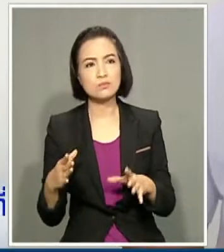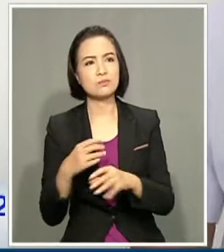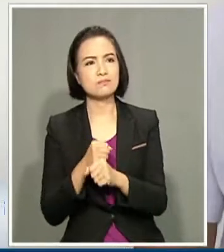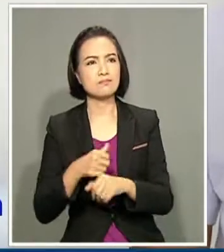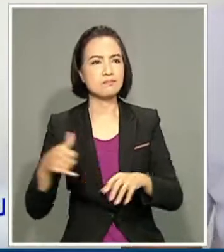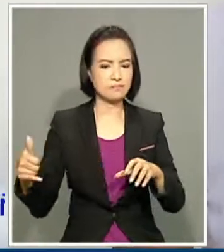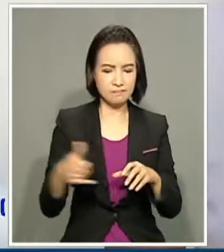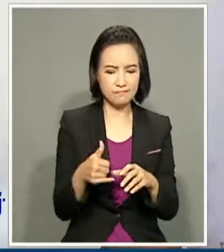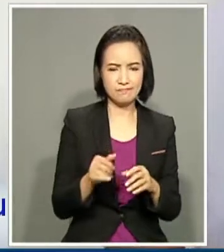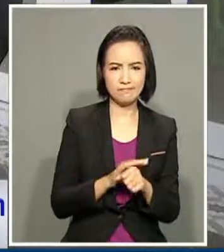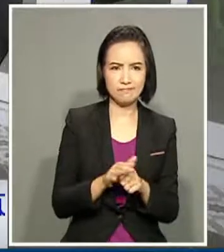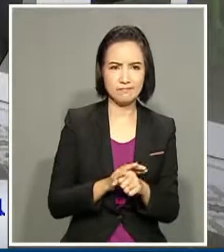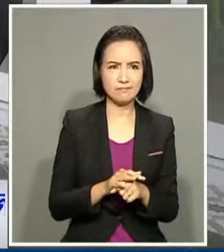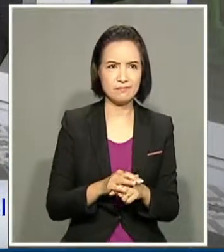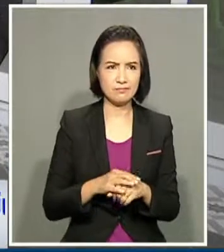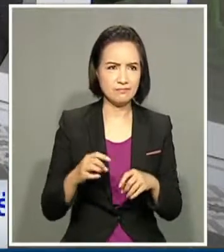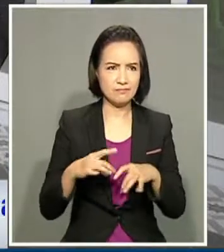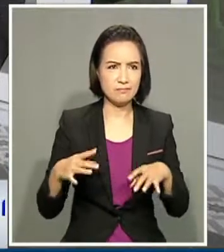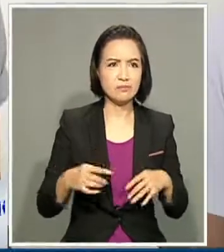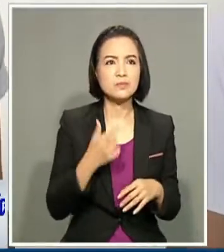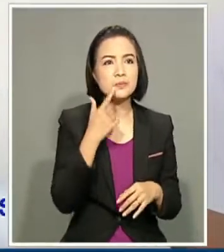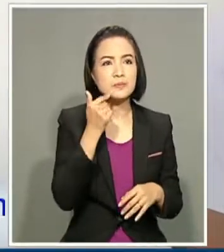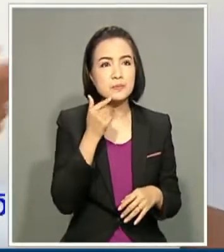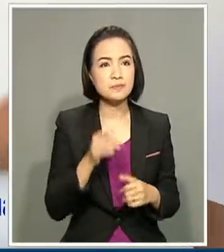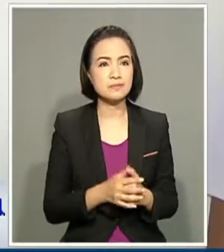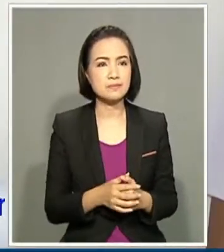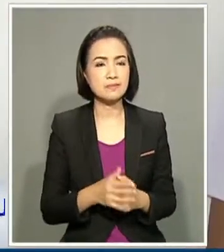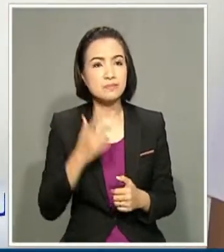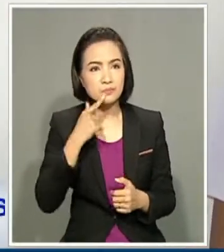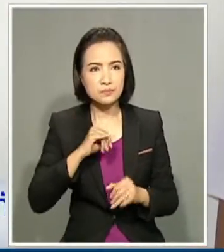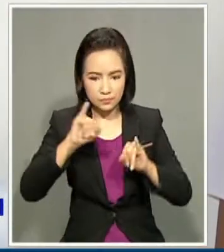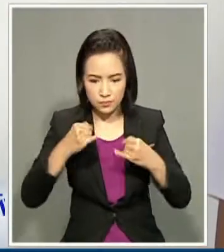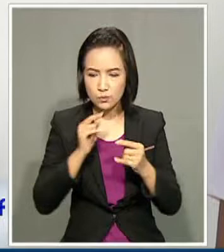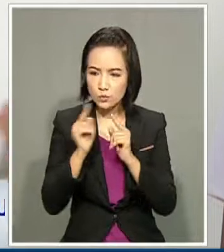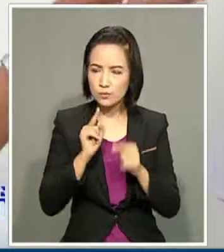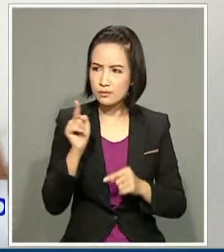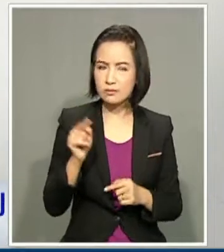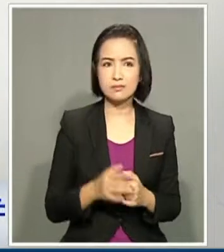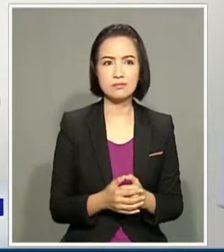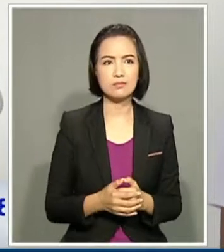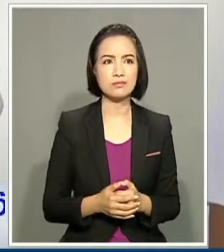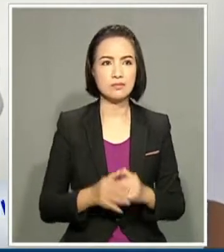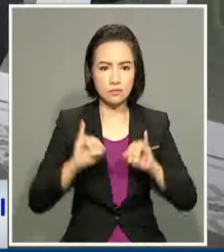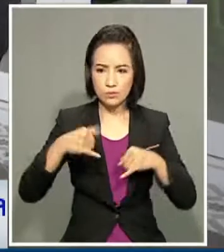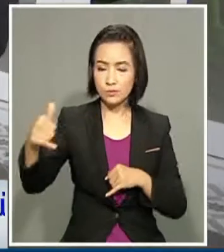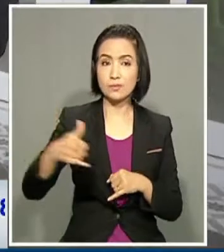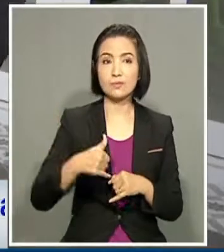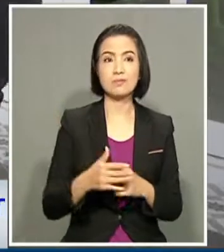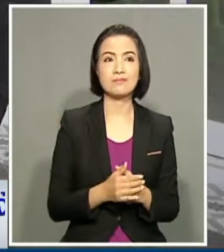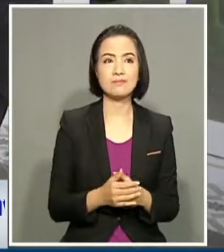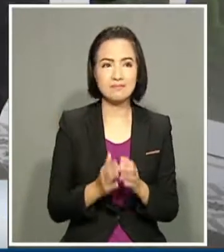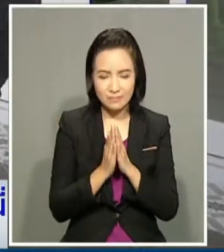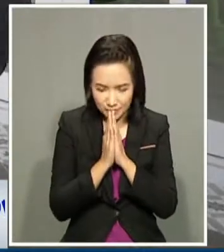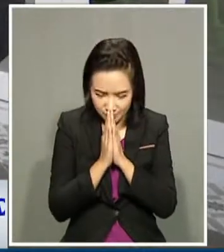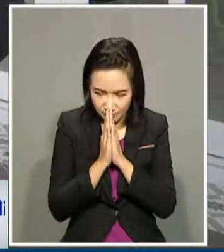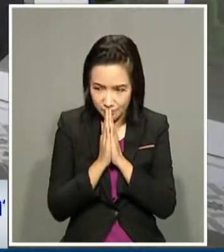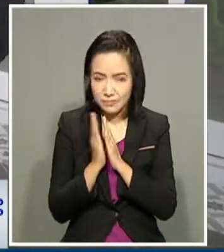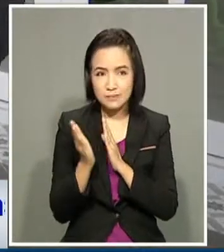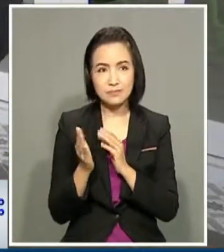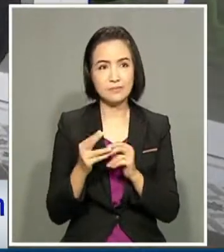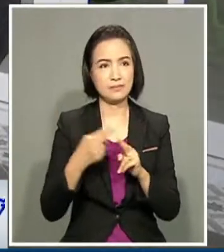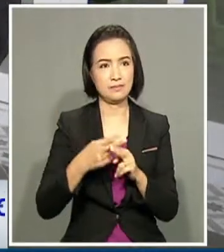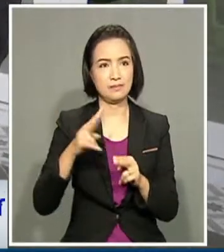มาช่วงจังหวะไม่เหมาะอร่อยอร่อย ถ้าอร่อยก็คุยกับเจ้าของเขานิดนึงเจ้าของก็มายืนทนโทษอยู่นั่นแหละ สวัสดีครับ สวัสดีครับผม คุณ